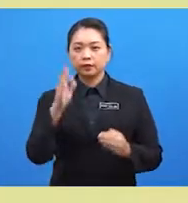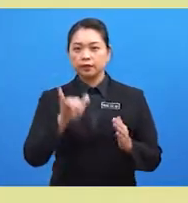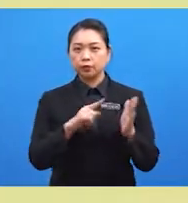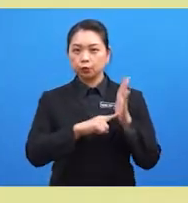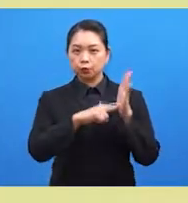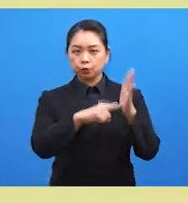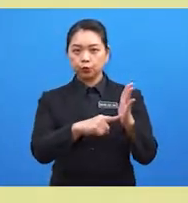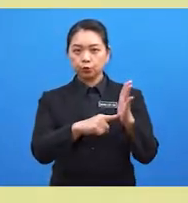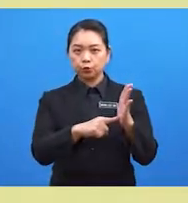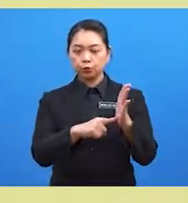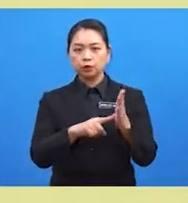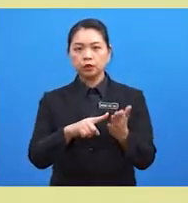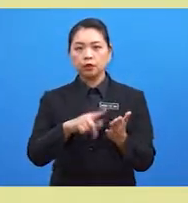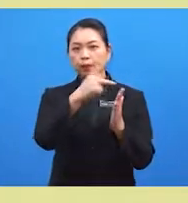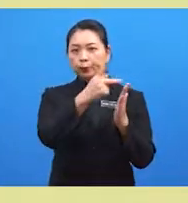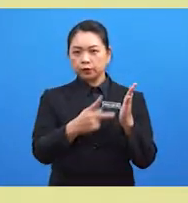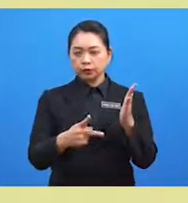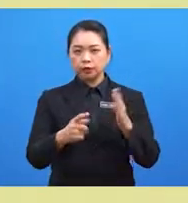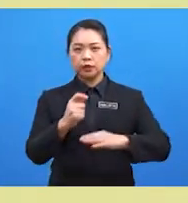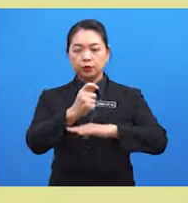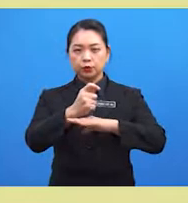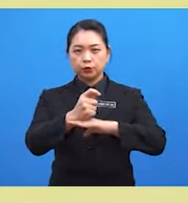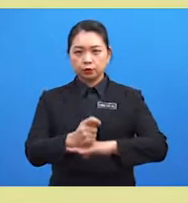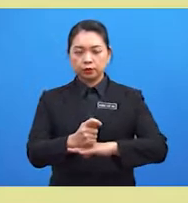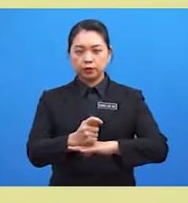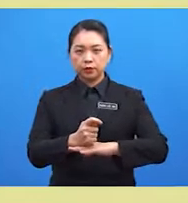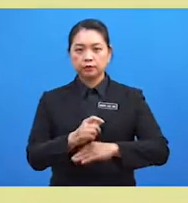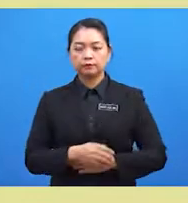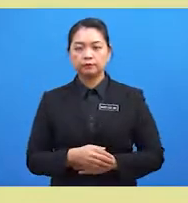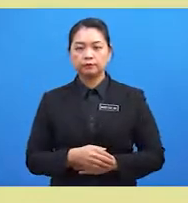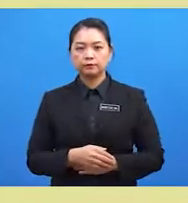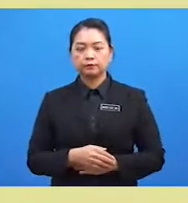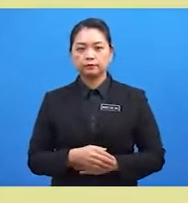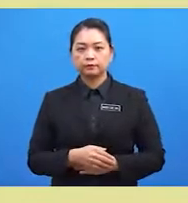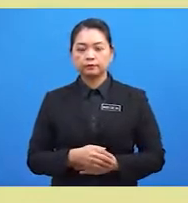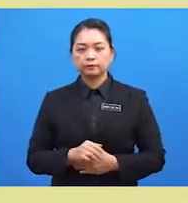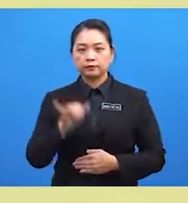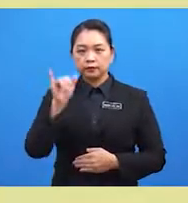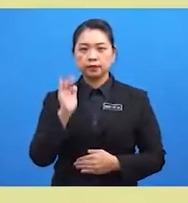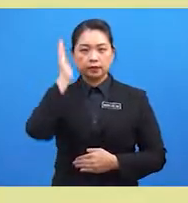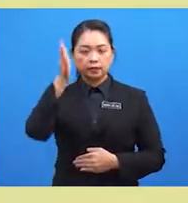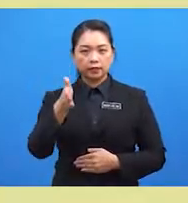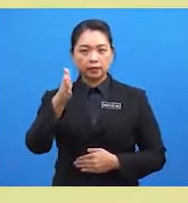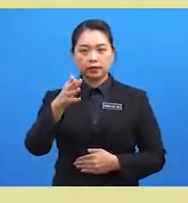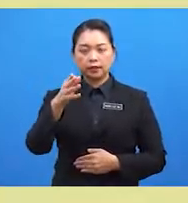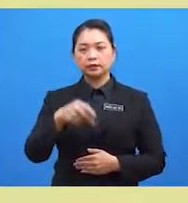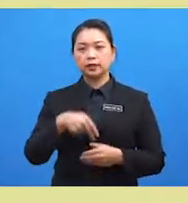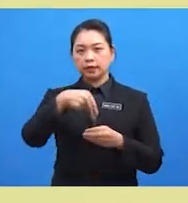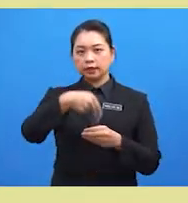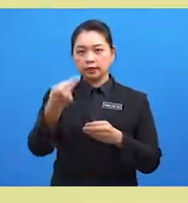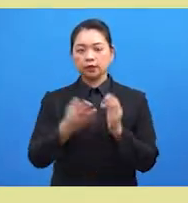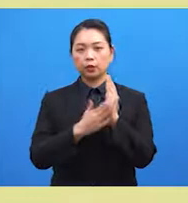memaparkan puisi-puisi tradisional yang turut akan dihasilkan oleh para